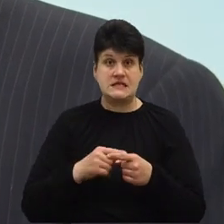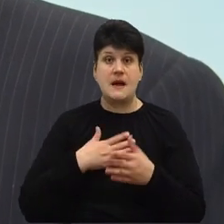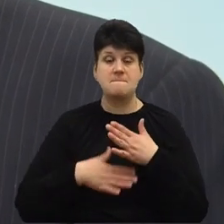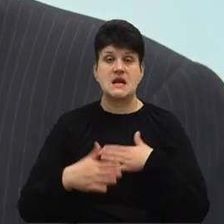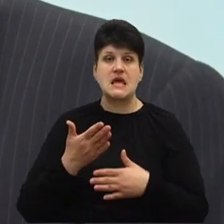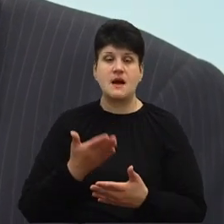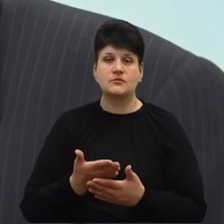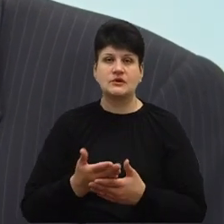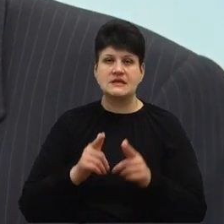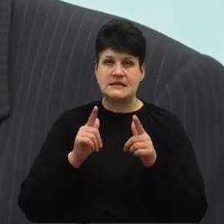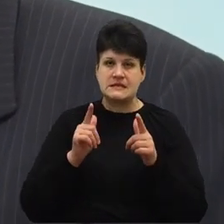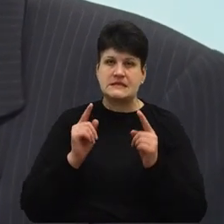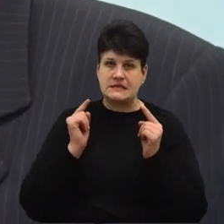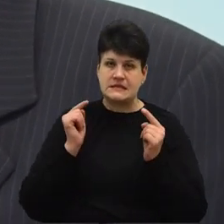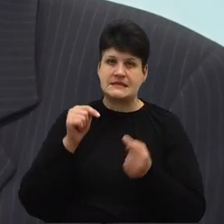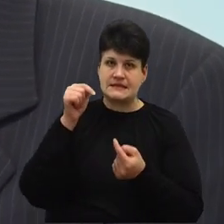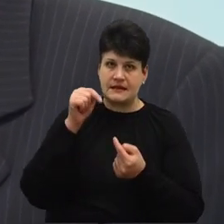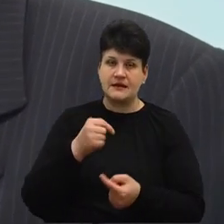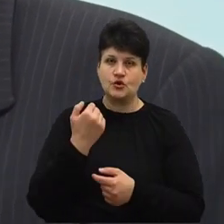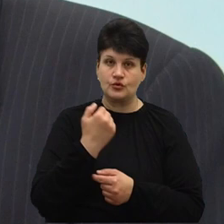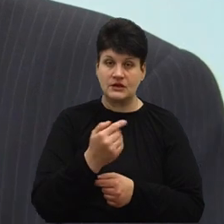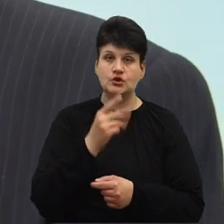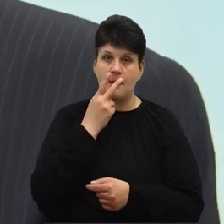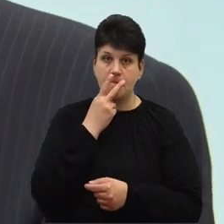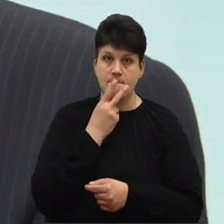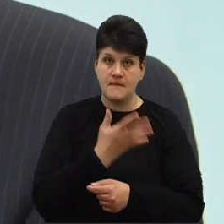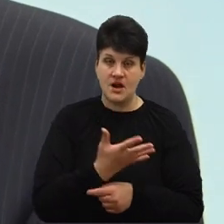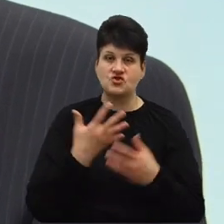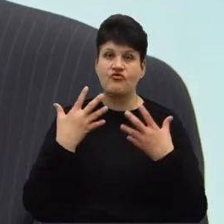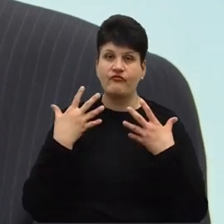Згідно тих виступів, які я бачив, і вже